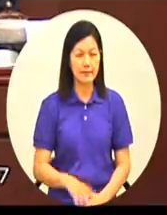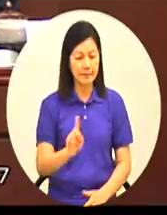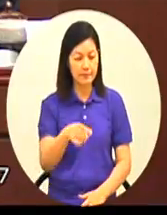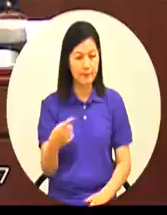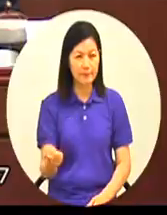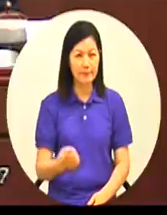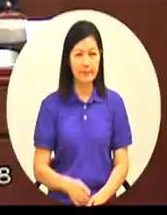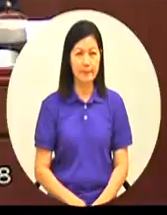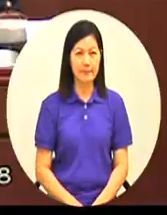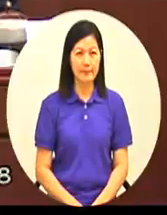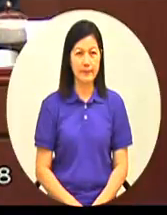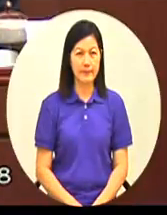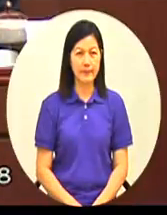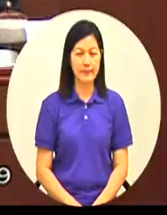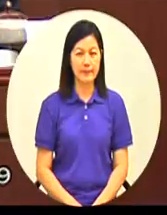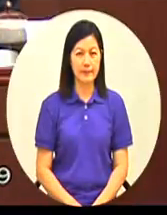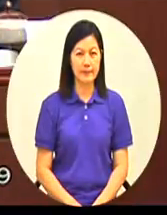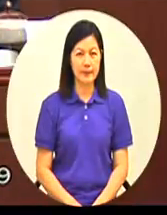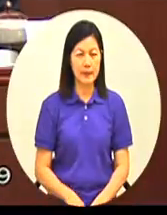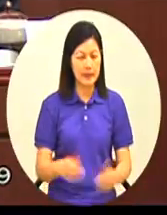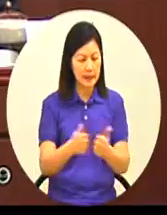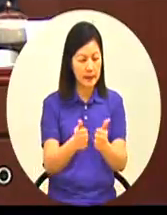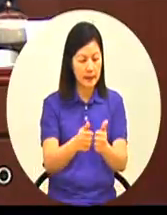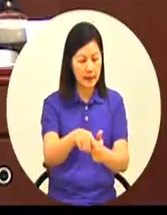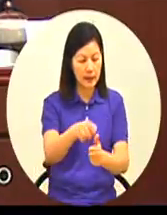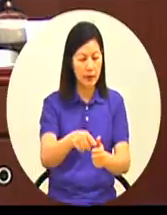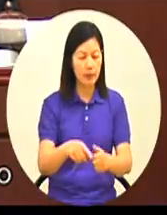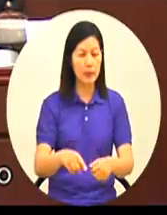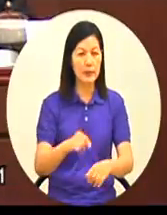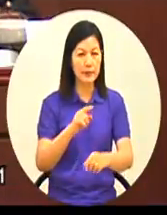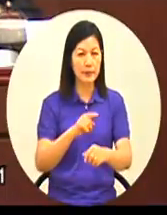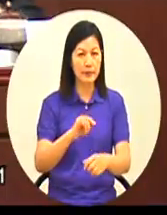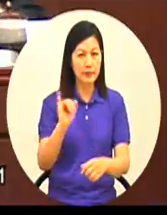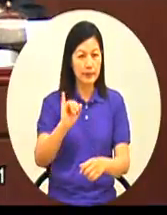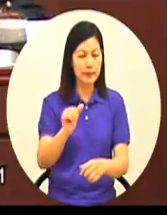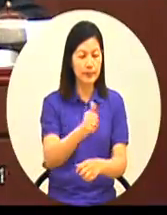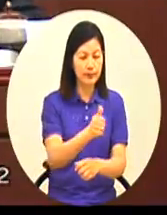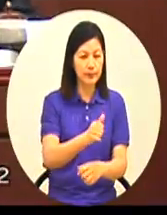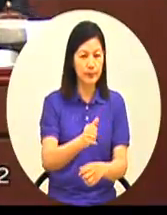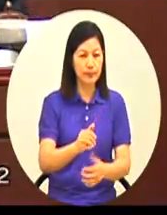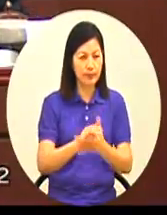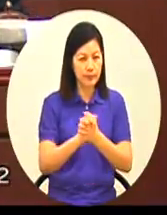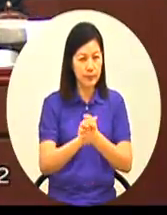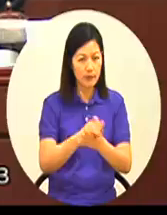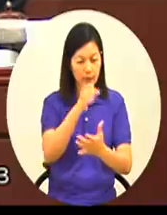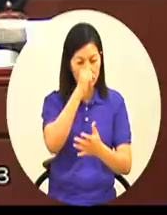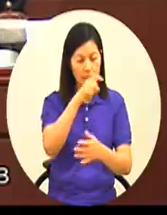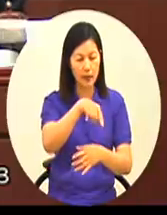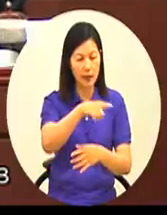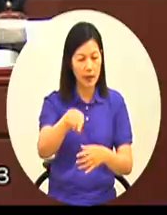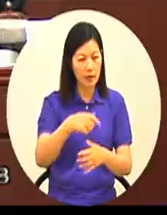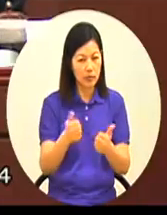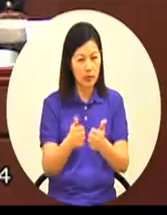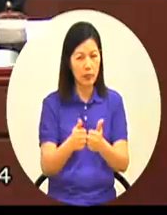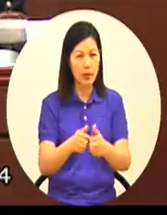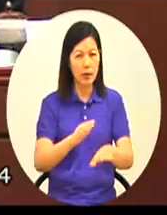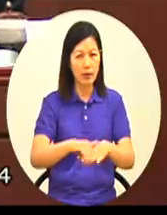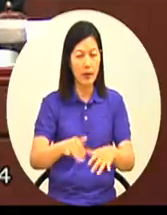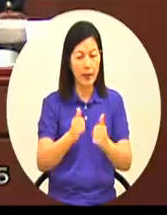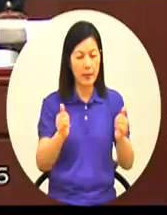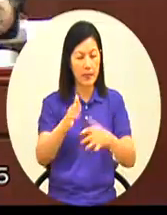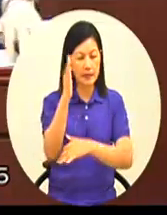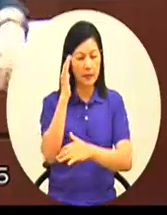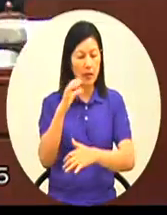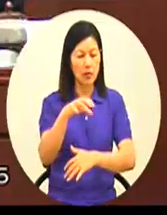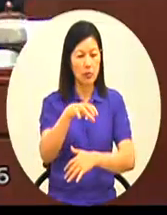来我们会开所谓的性别友善的跨局处的联系会议，那这个会议其实已经由民政局我们挑起